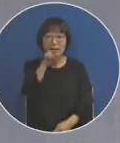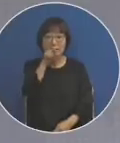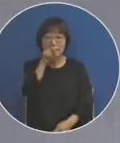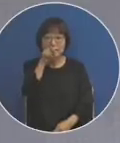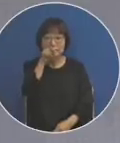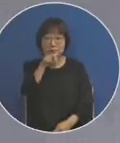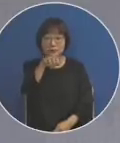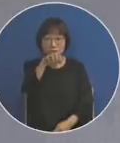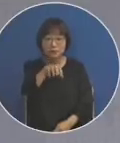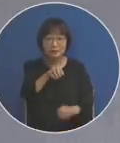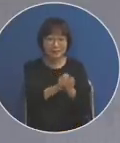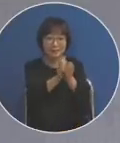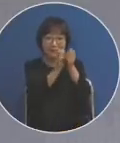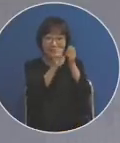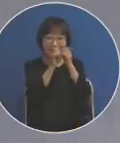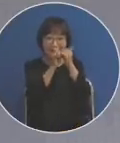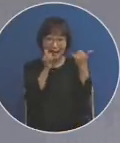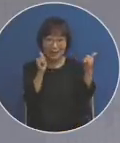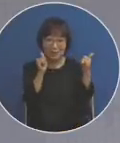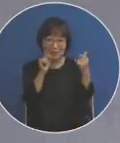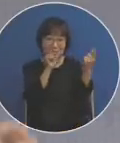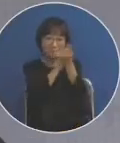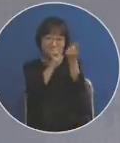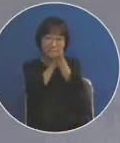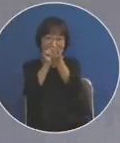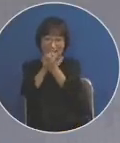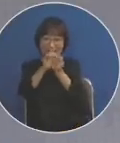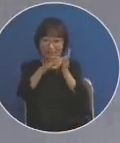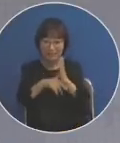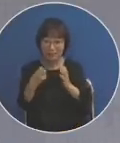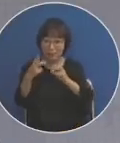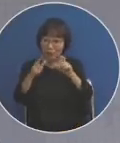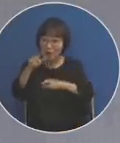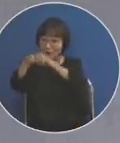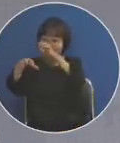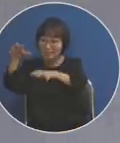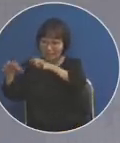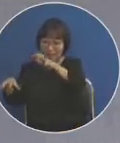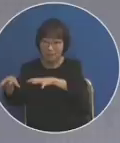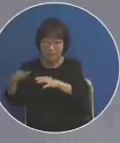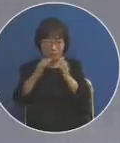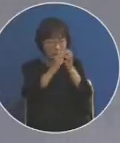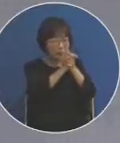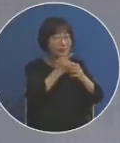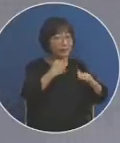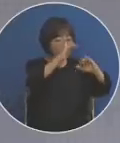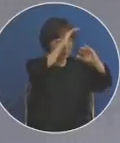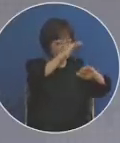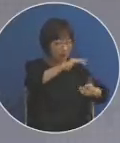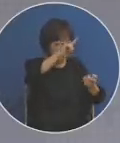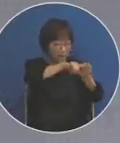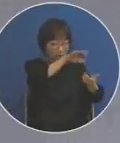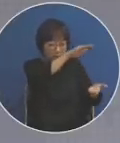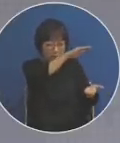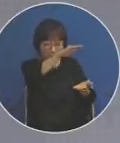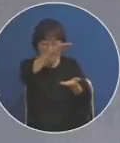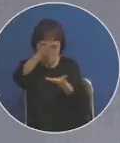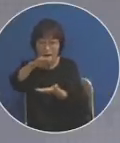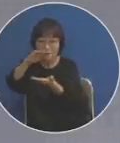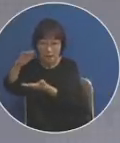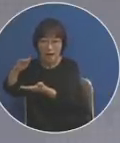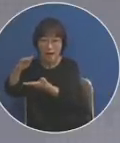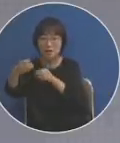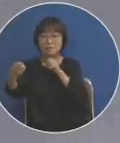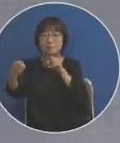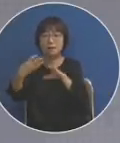똑같이 연결돼 보면 기적이 일어나요. But when that prayer comes together, when you meet with someone, when you come into the field and it becomes one, great works will arise. 이게 아무것도 아닌 것처럼